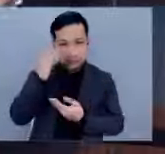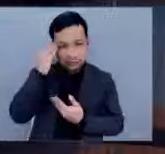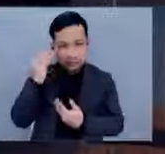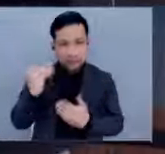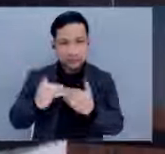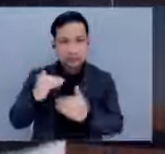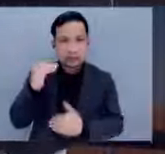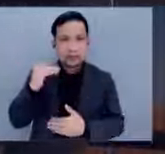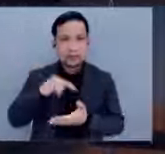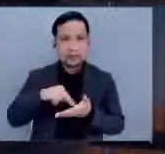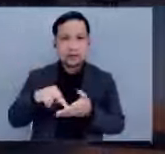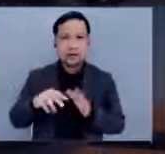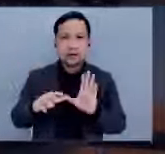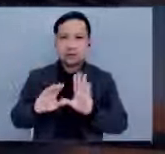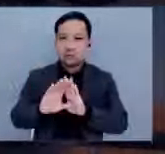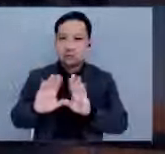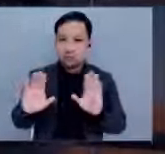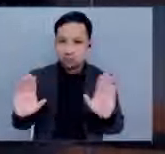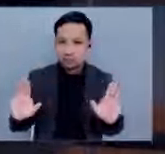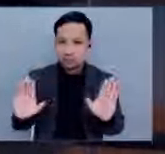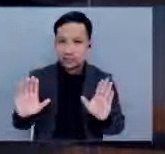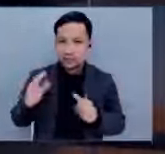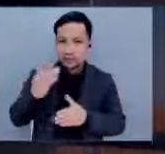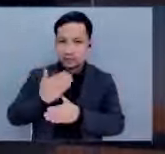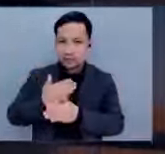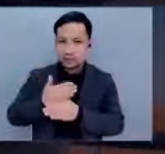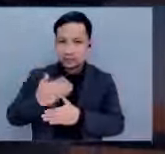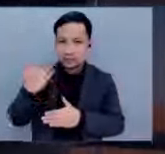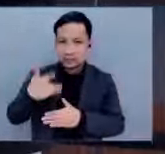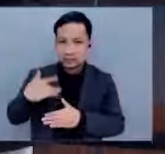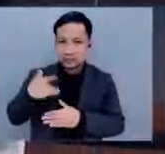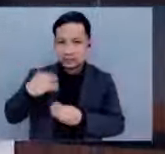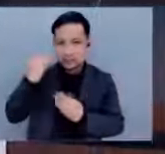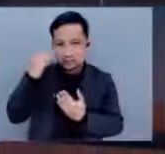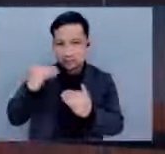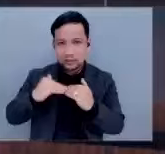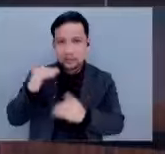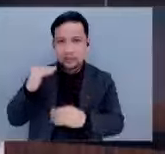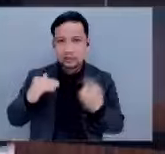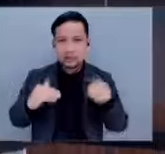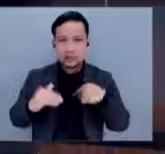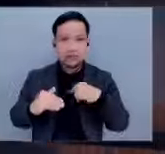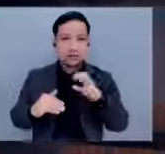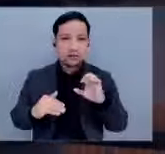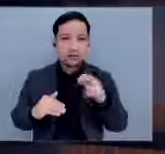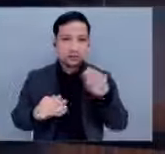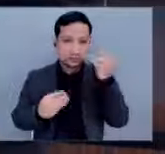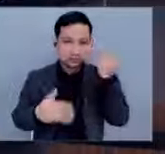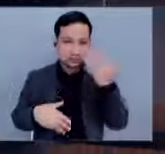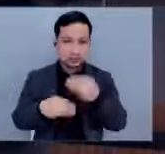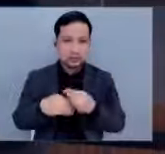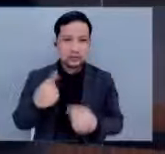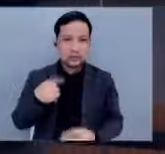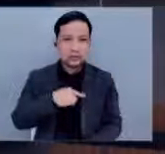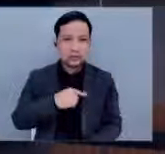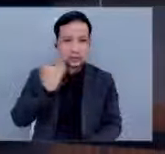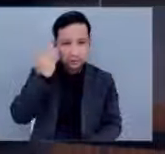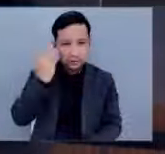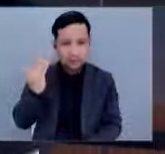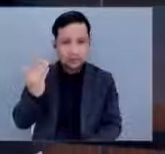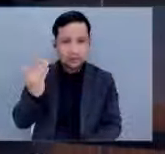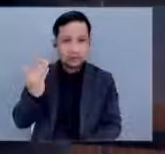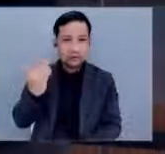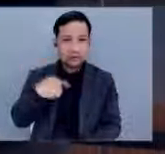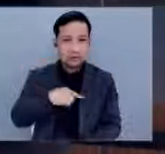all style, walang boundary sa estilo. Pero meron ding choreography, katulad sinabi ni Mau. Magandang dance style nga raw ito